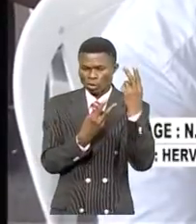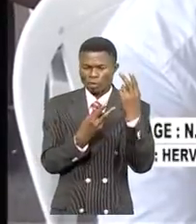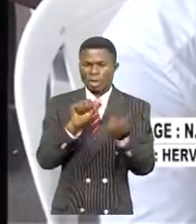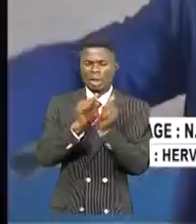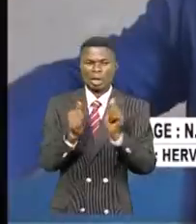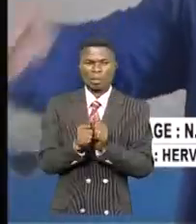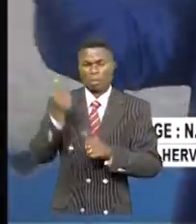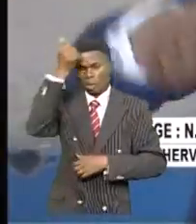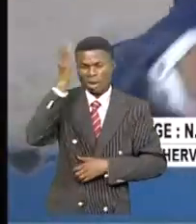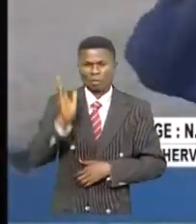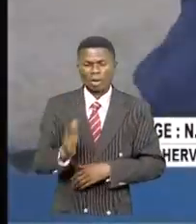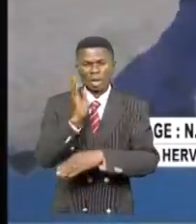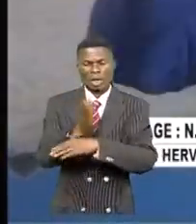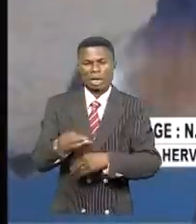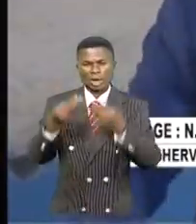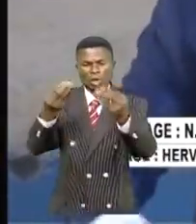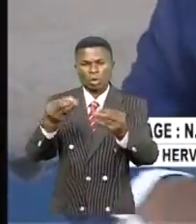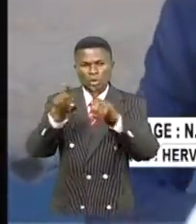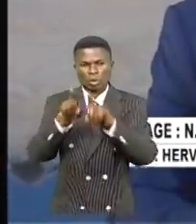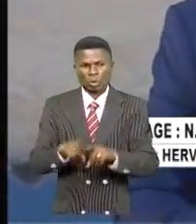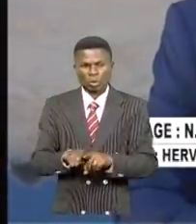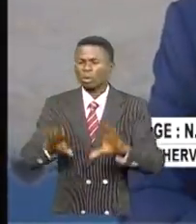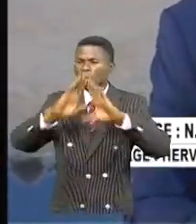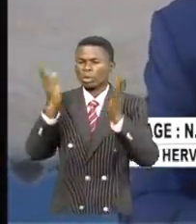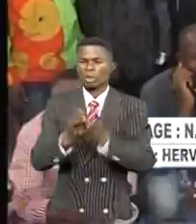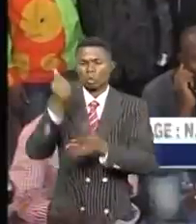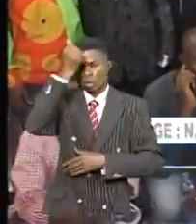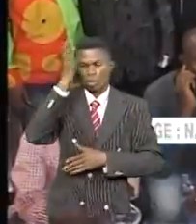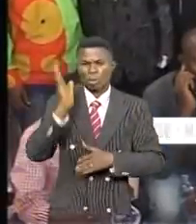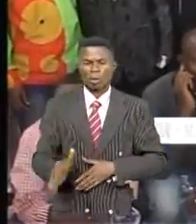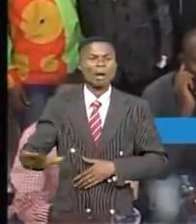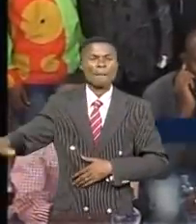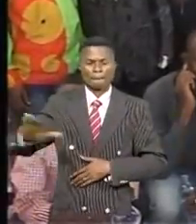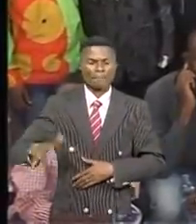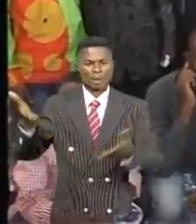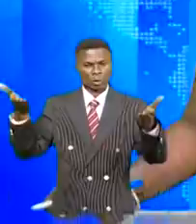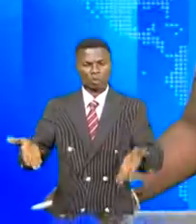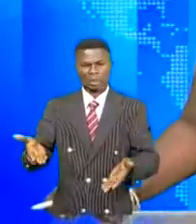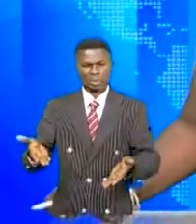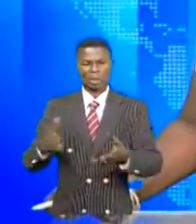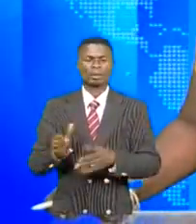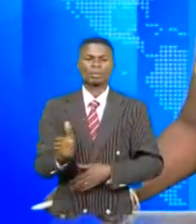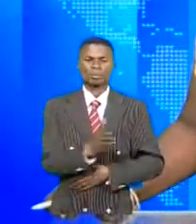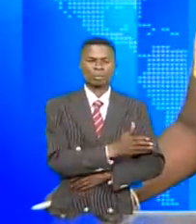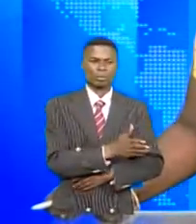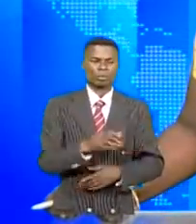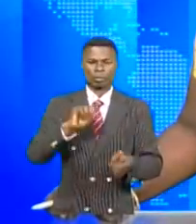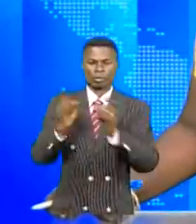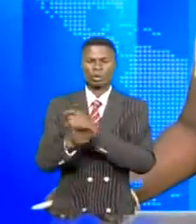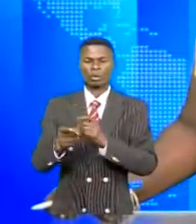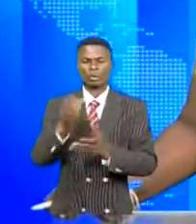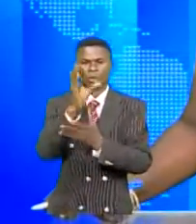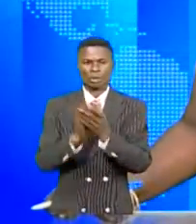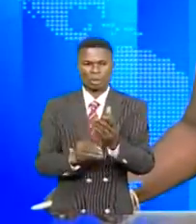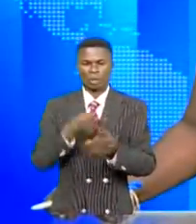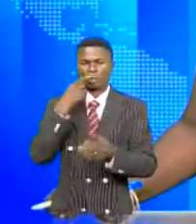panafricanismes. Un conseil adressé également à tous les Africains partout où ils se trouvent. On va changer de chapitre pour